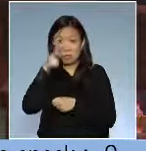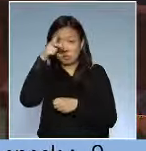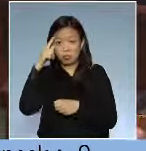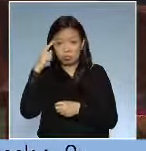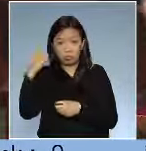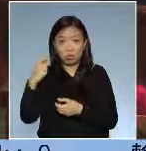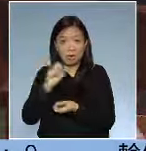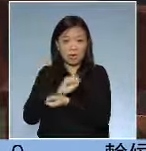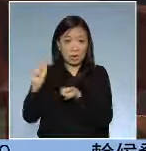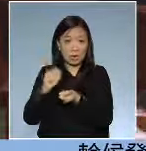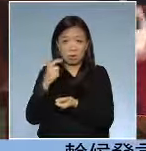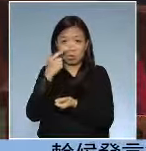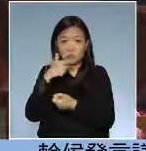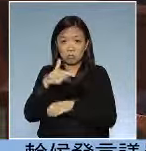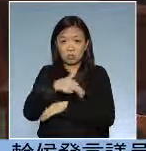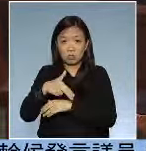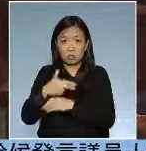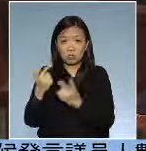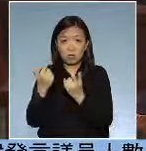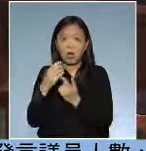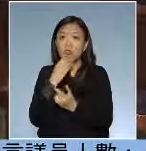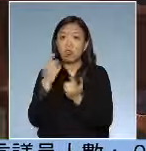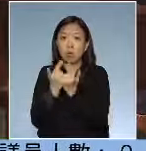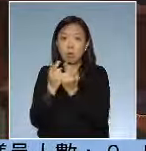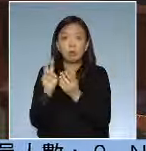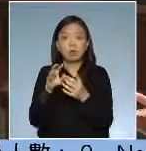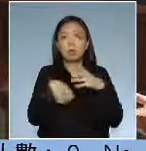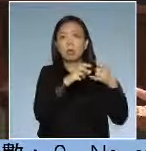界東北發展拉。是都不讓你做，